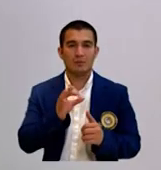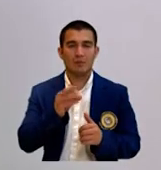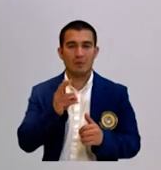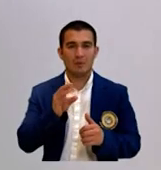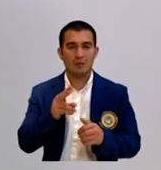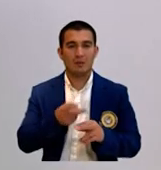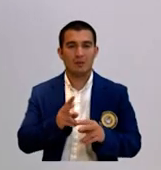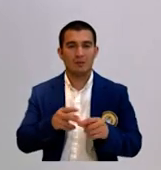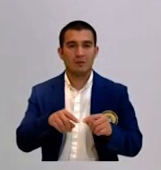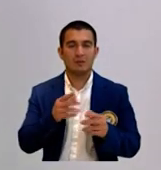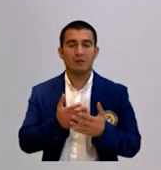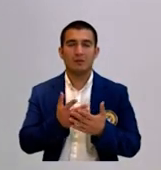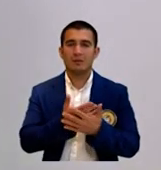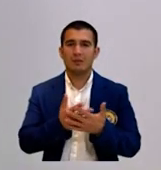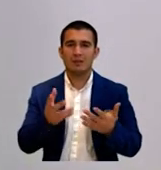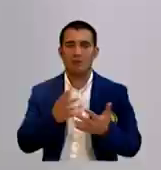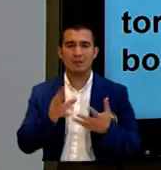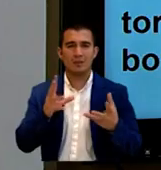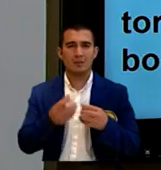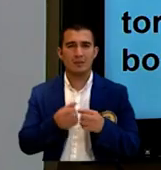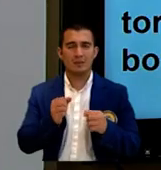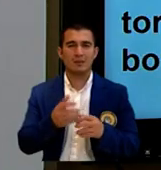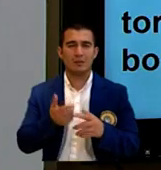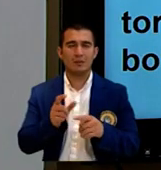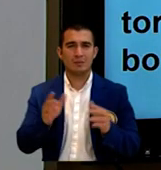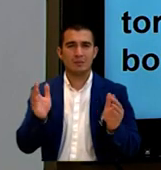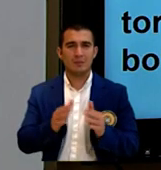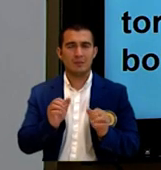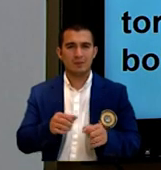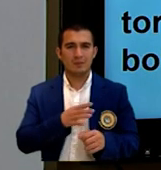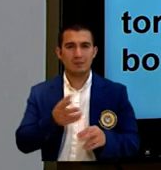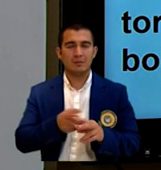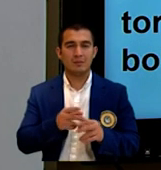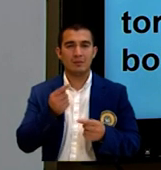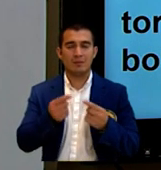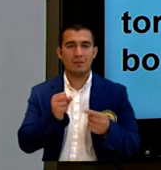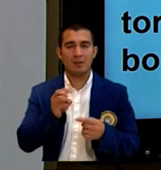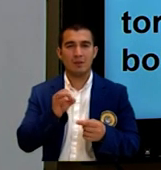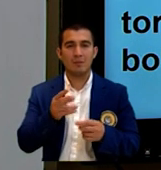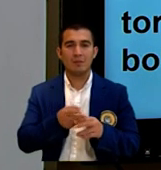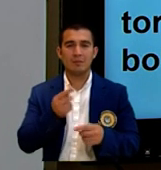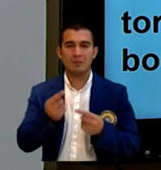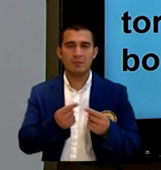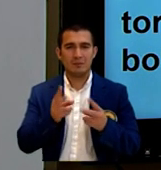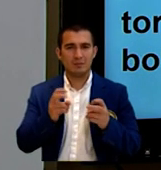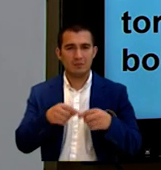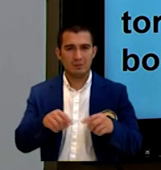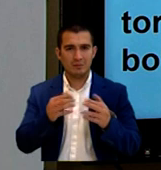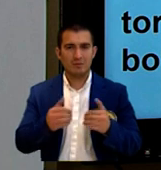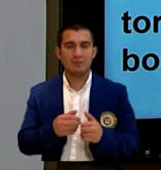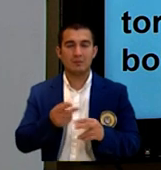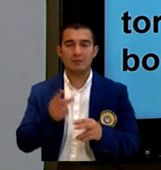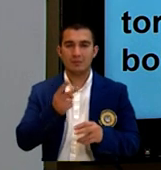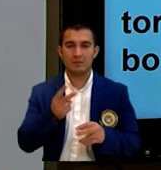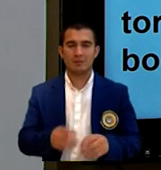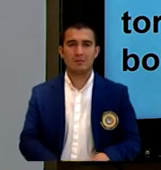omillardan iborat. Demak, barcha moddalar juda kichik zarralardan, atom va molekulalardan tashkil topgan. Ikkinchisi,